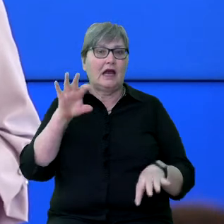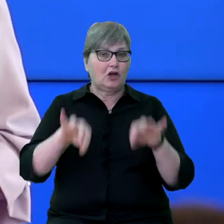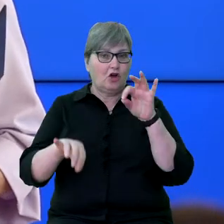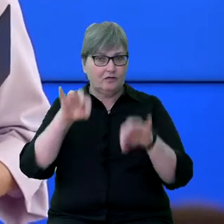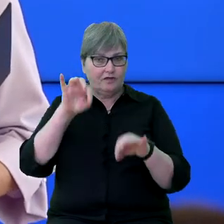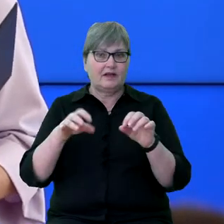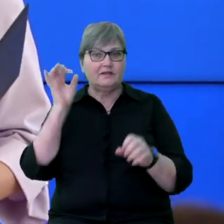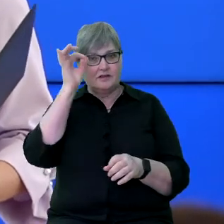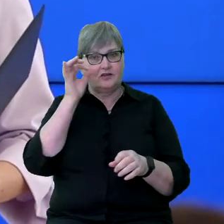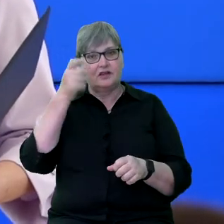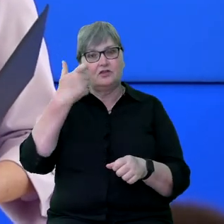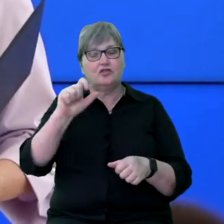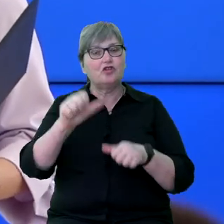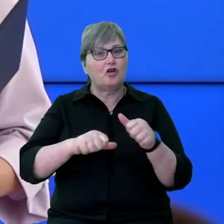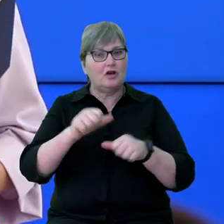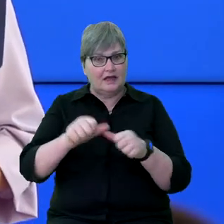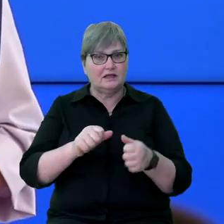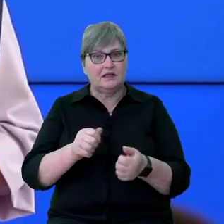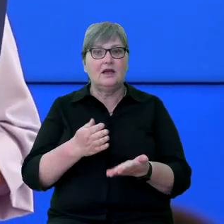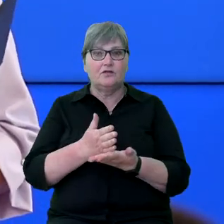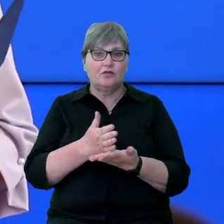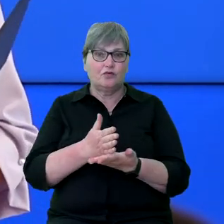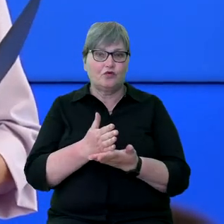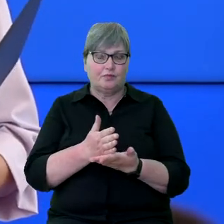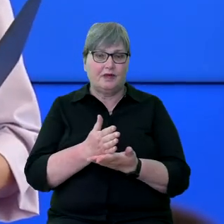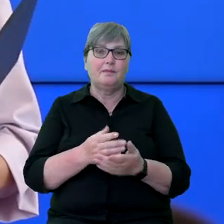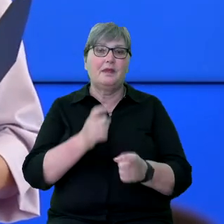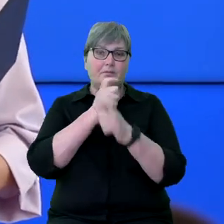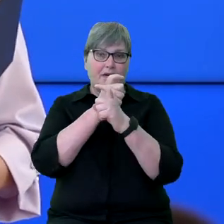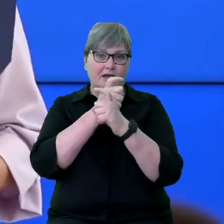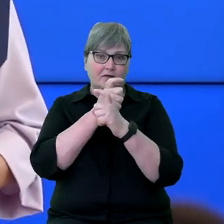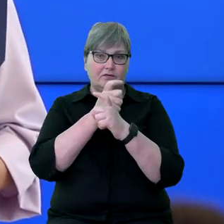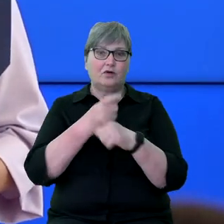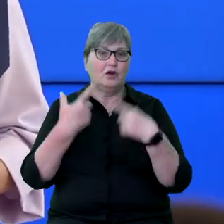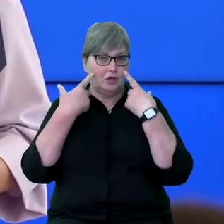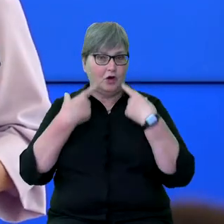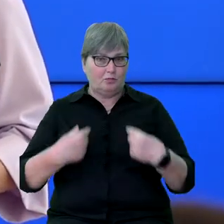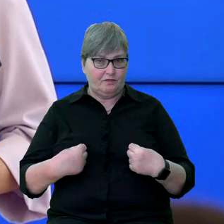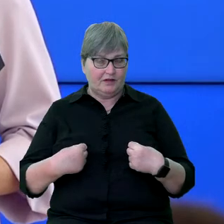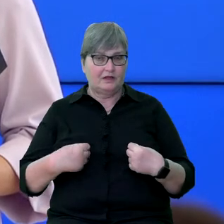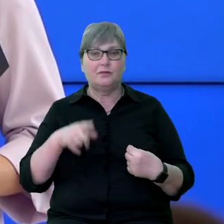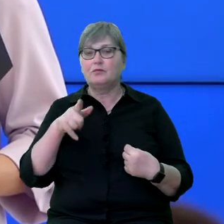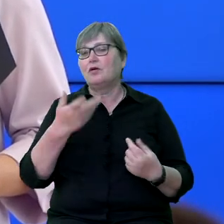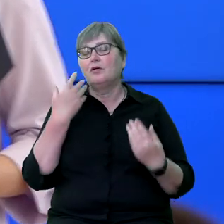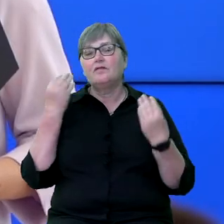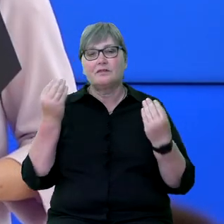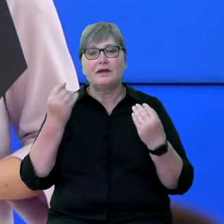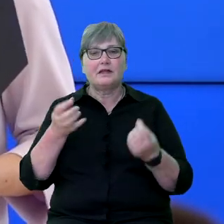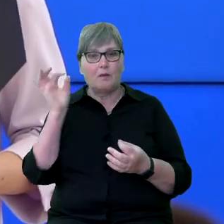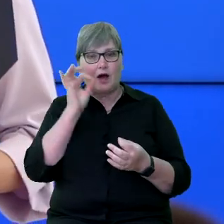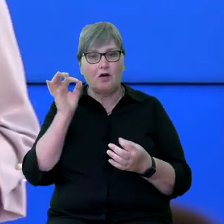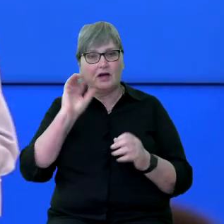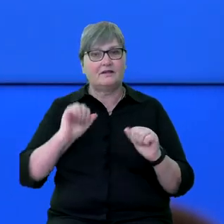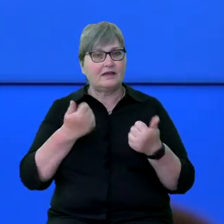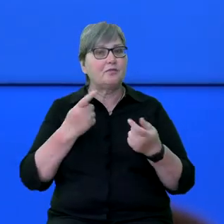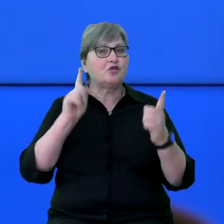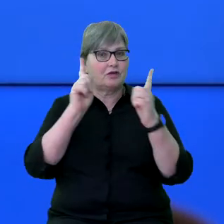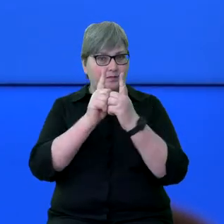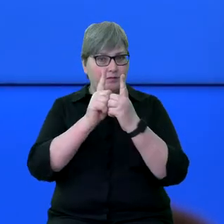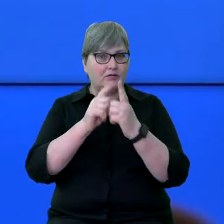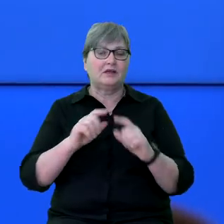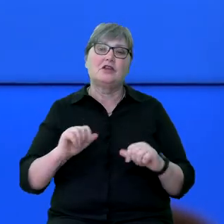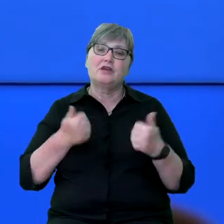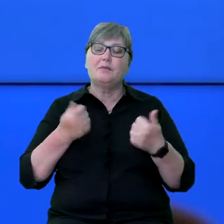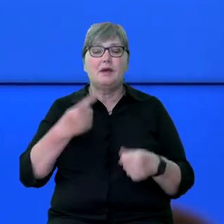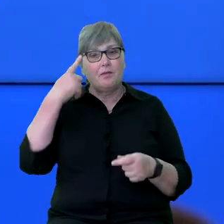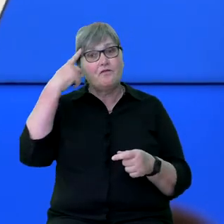służbie Państwu i obywatelom. To doskonała okazja do tego, żeby po pierwsze się spotkać po pandemii, po drugie